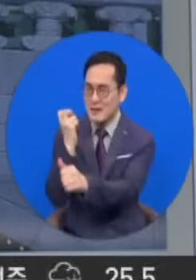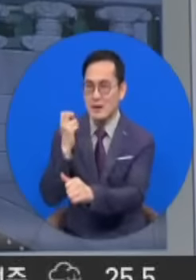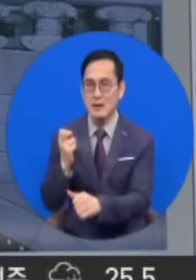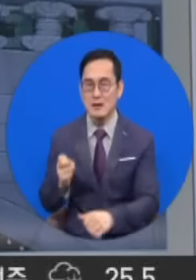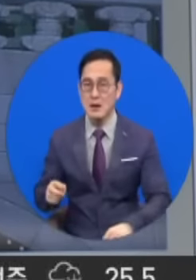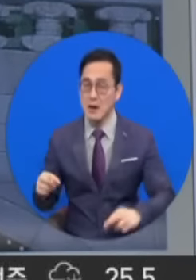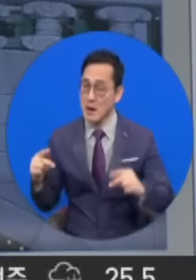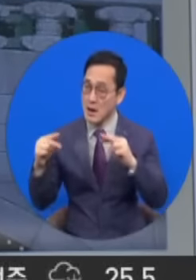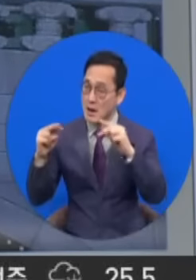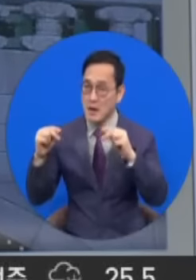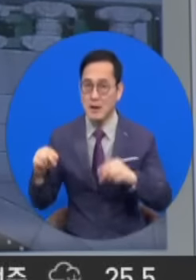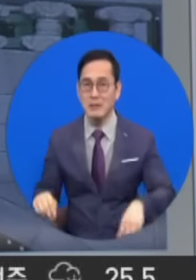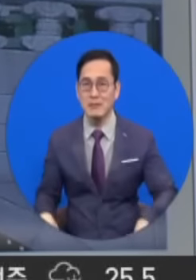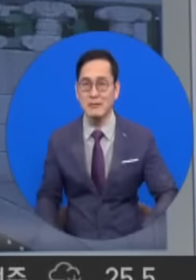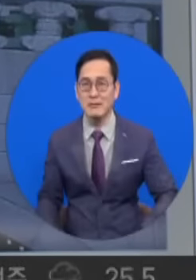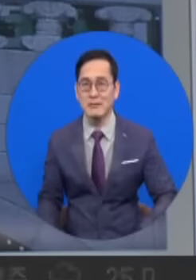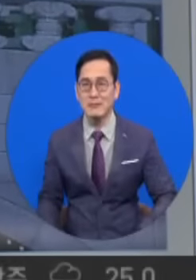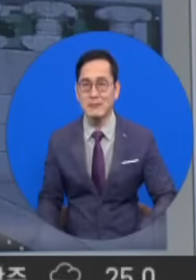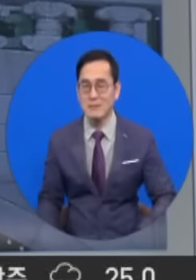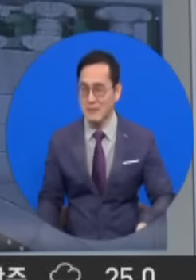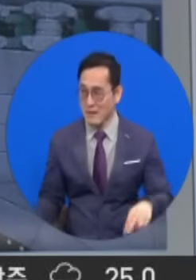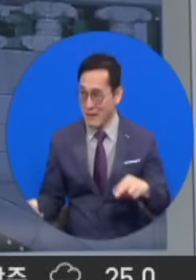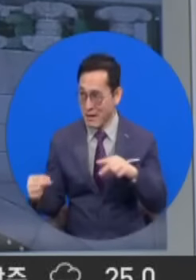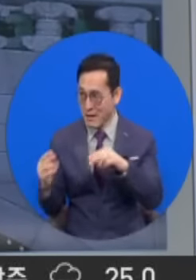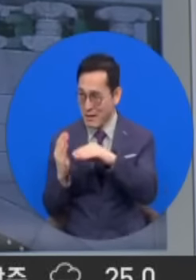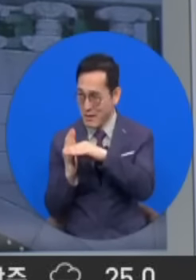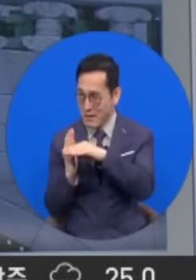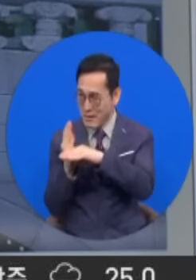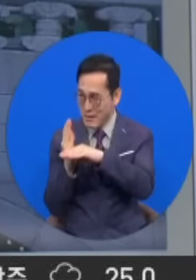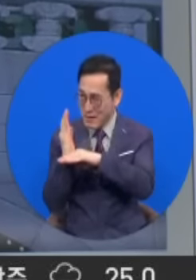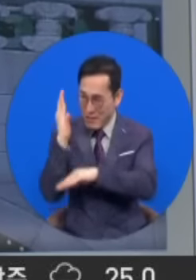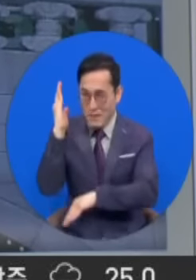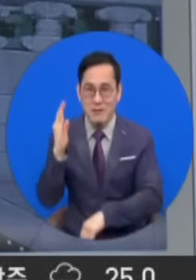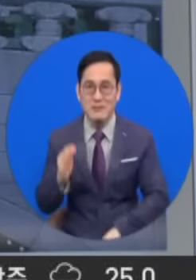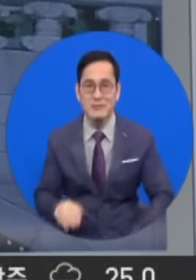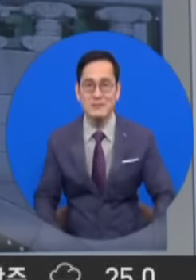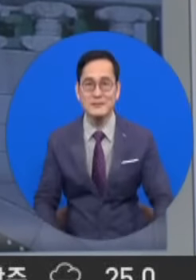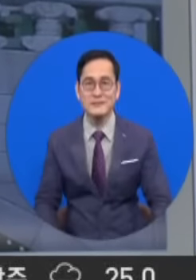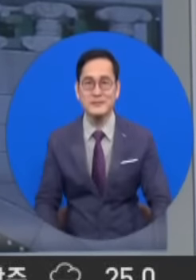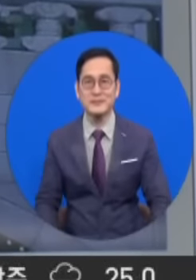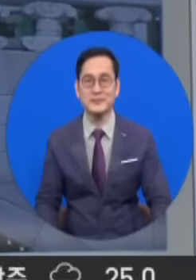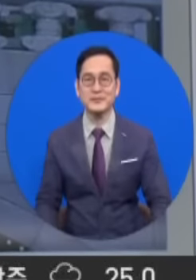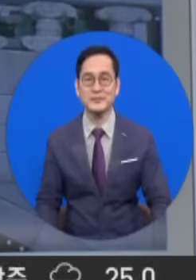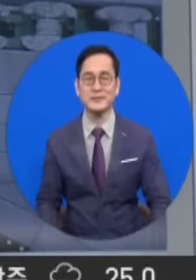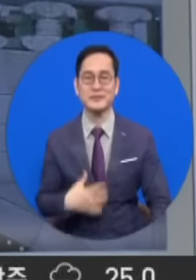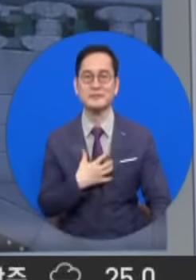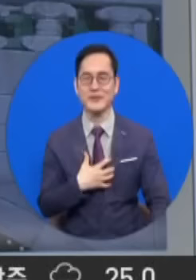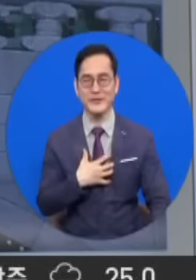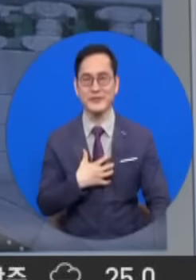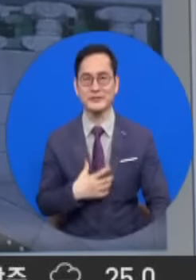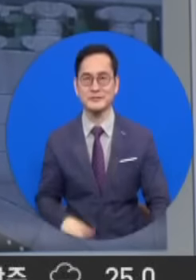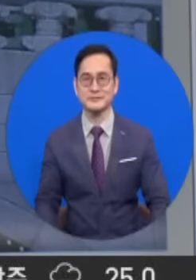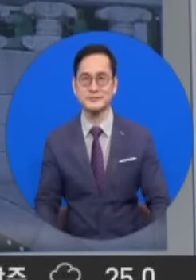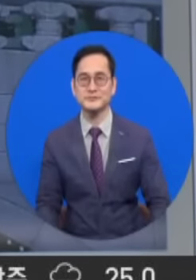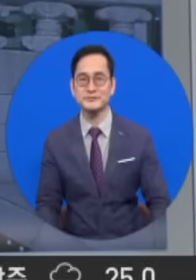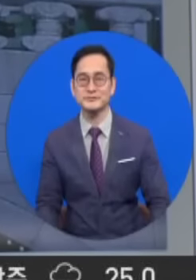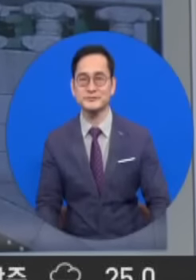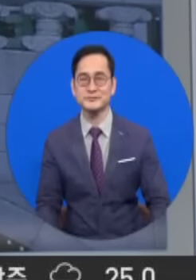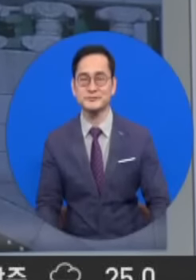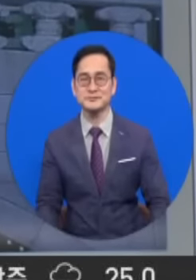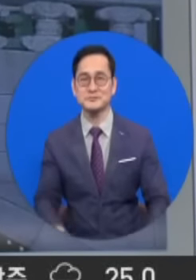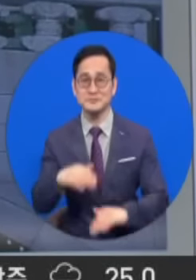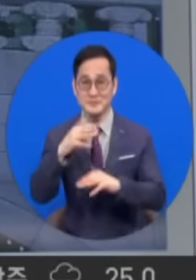있습니다. 서로서로 비판의 수위가 점점 도를 넘어서는 것 아니냐라는 우려와 지적이 나오고 있는 것이죠. 이야기